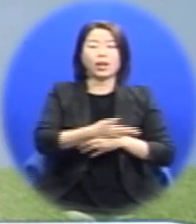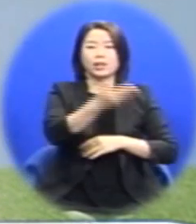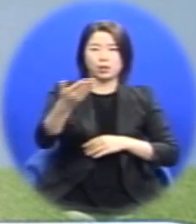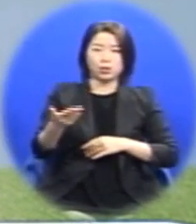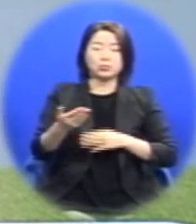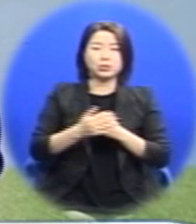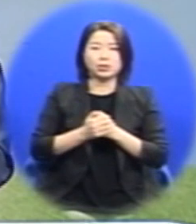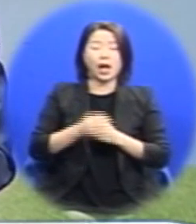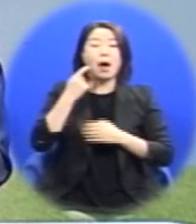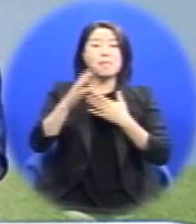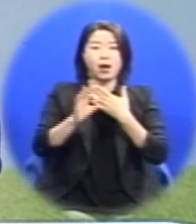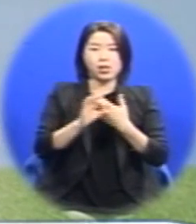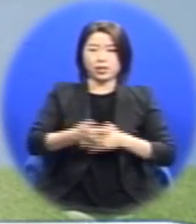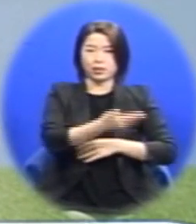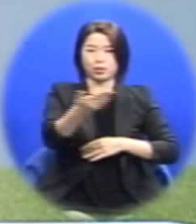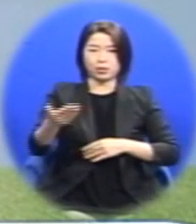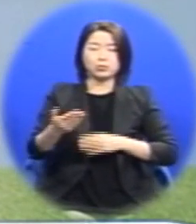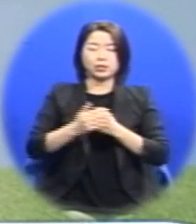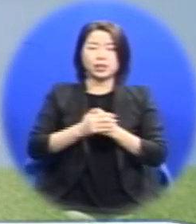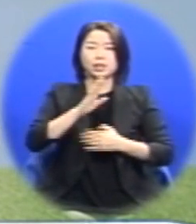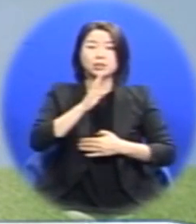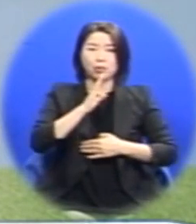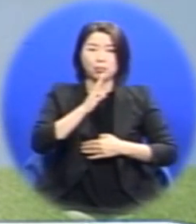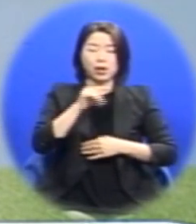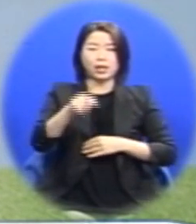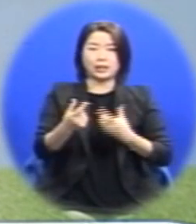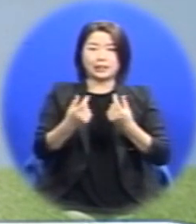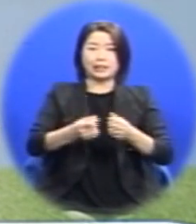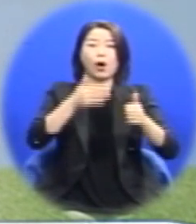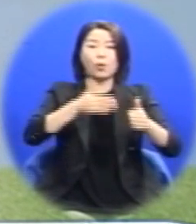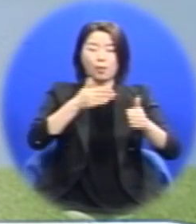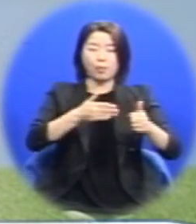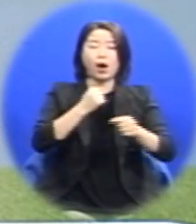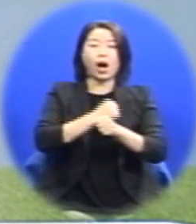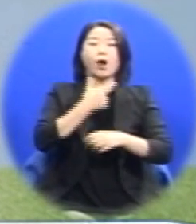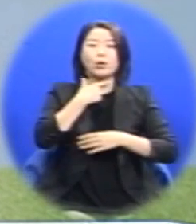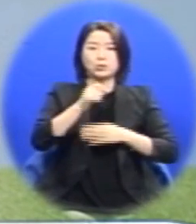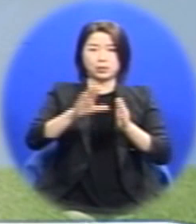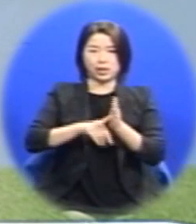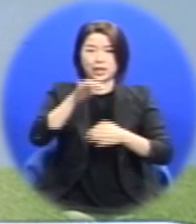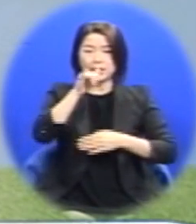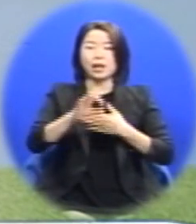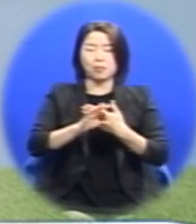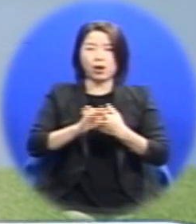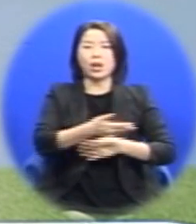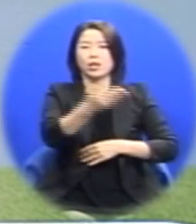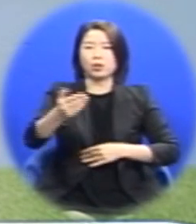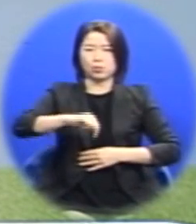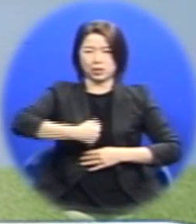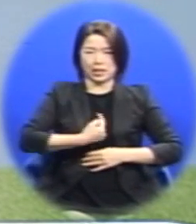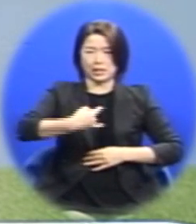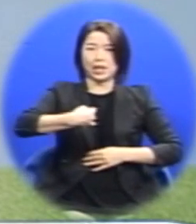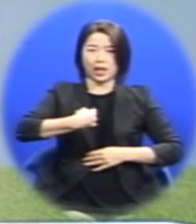여러분, 만약에 여러분이 정말 그런 권면을 하고 싶은 때가 있다면 여러분 자신에게